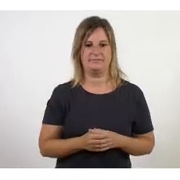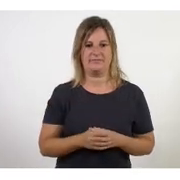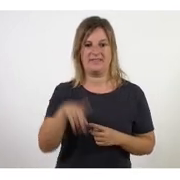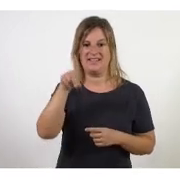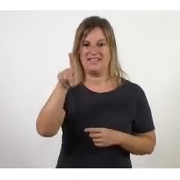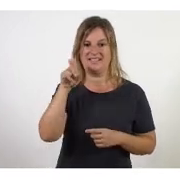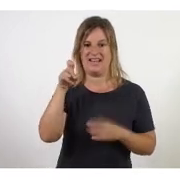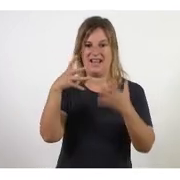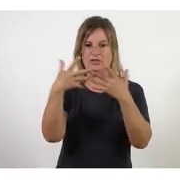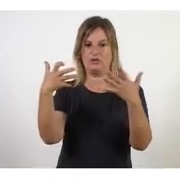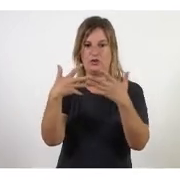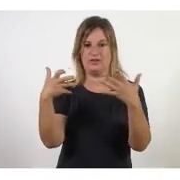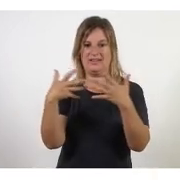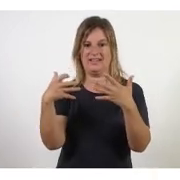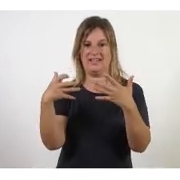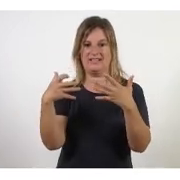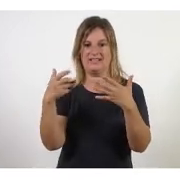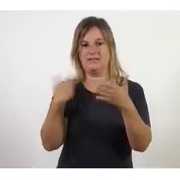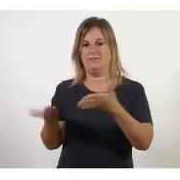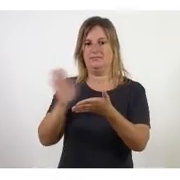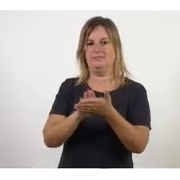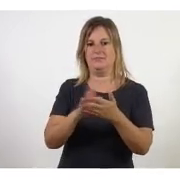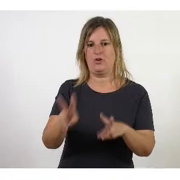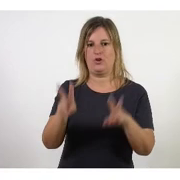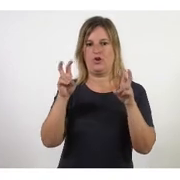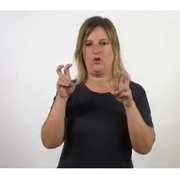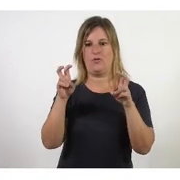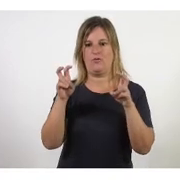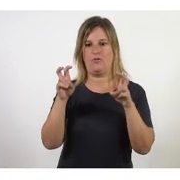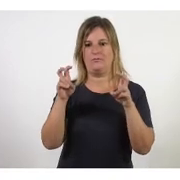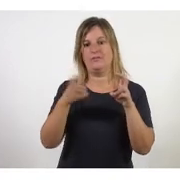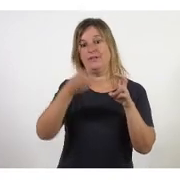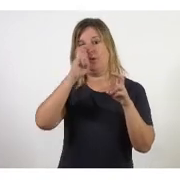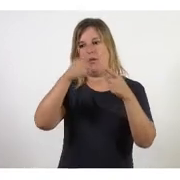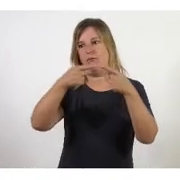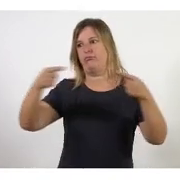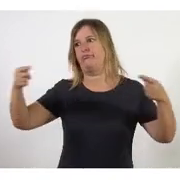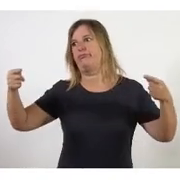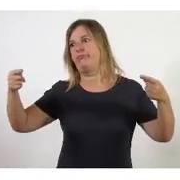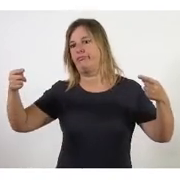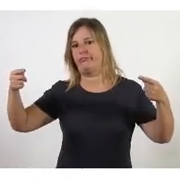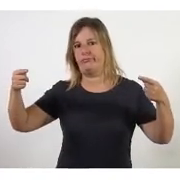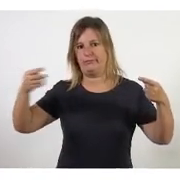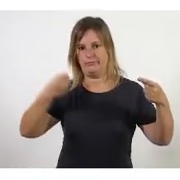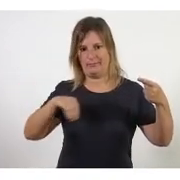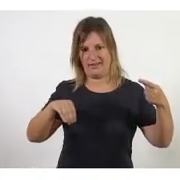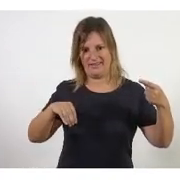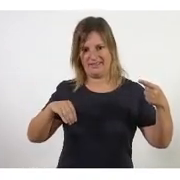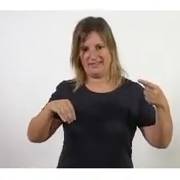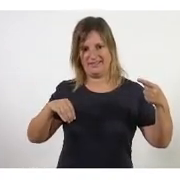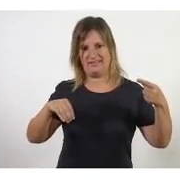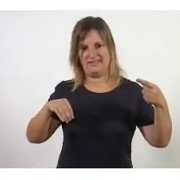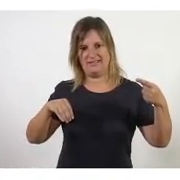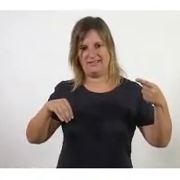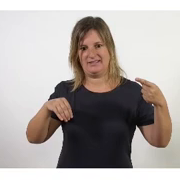Selecciono tot el text, enganxo el nou text, em tornarà a passar el mateix, la línia és massa llarga, doncs col·locarem